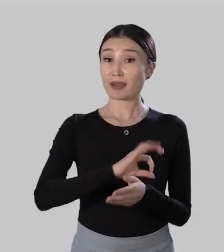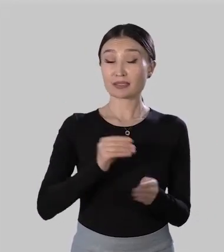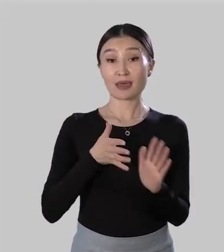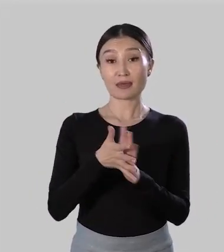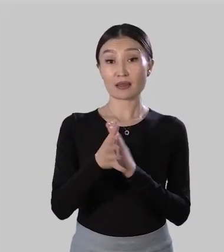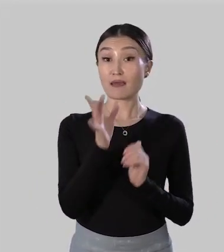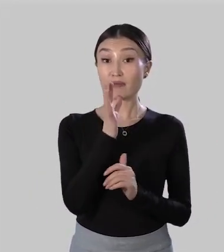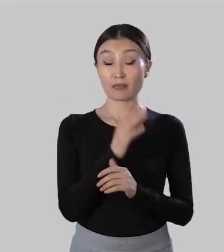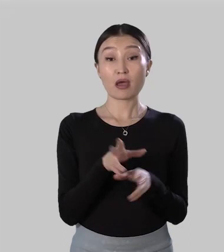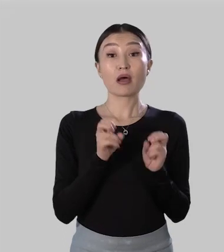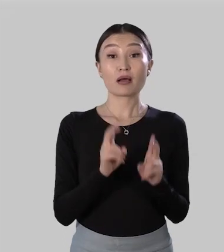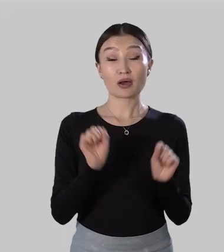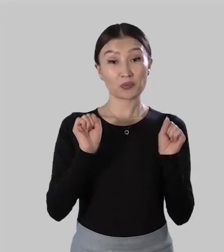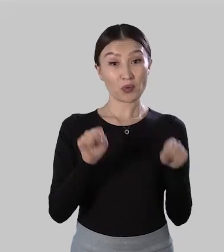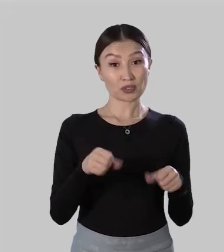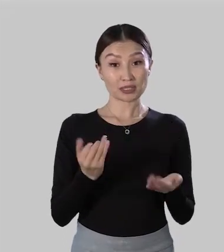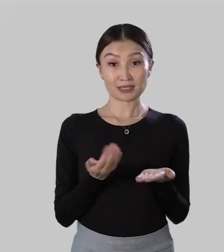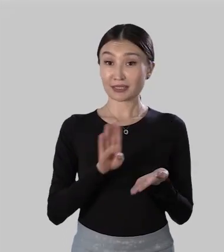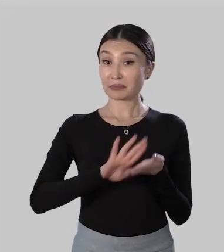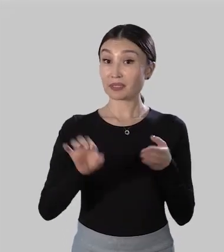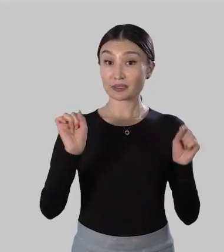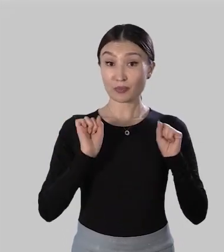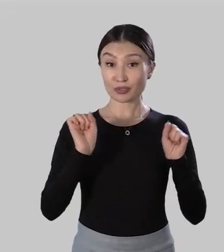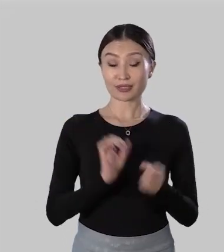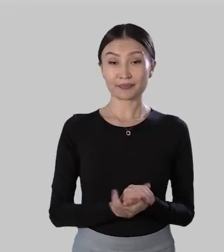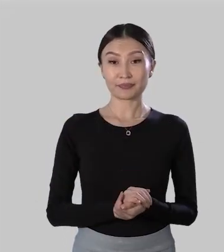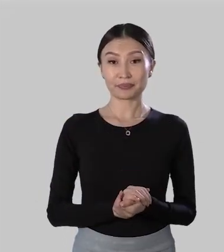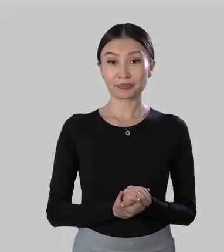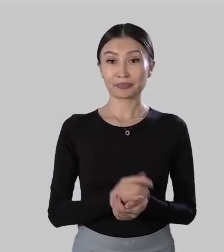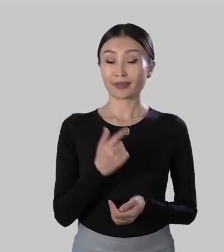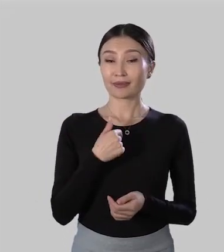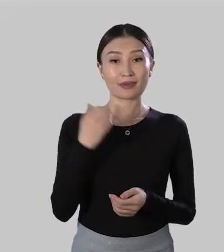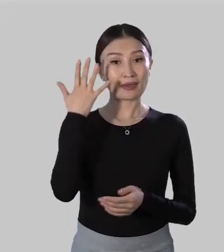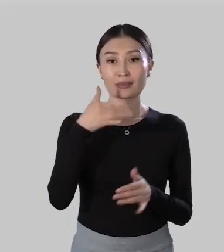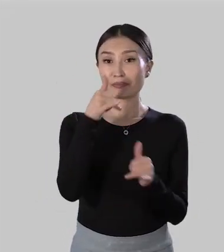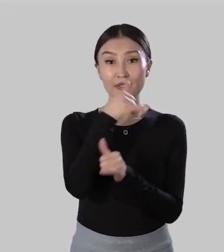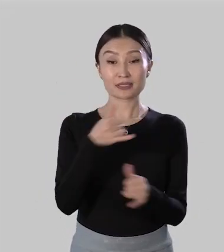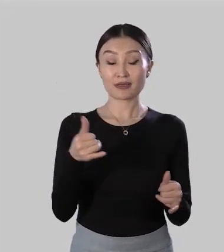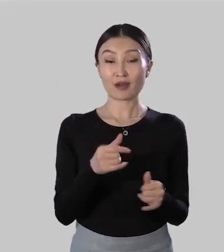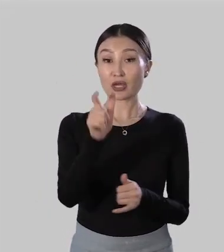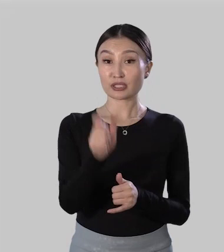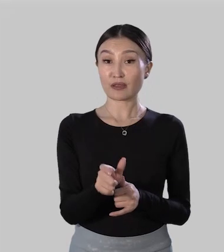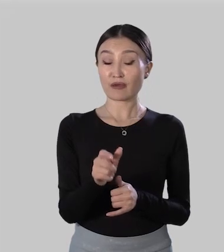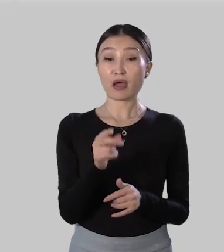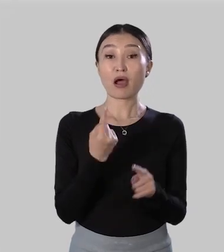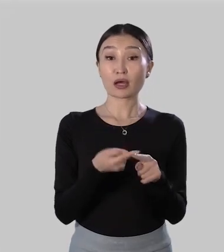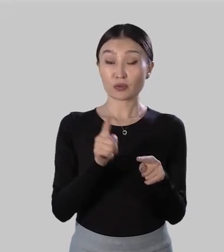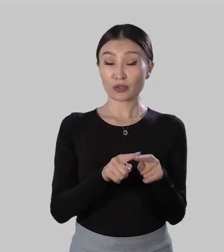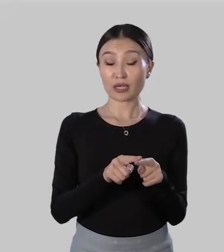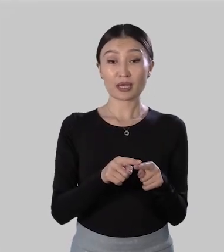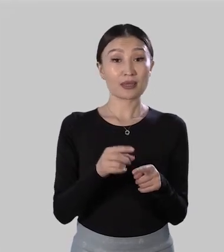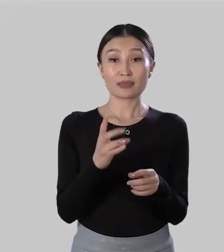времени. Как можно жить без спорта? Я не представляю человека, который ни разу